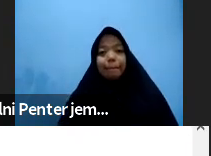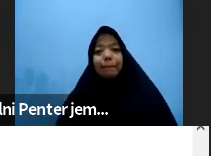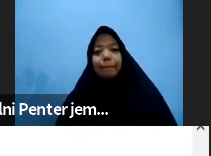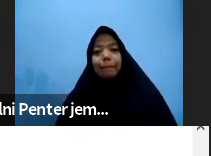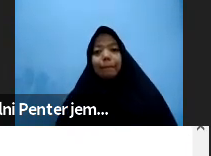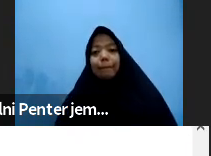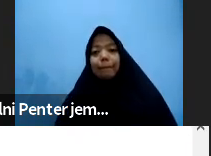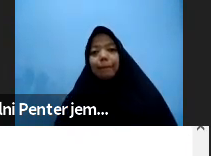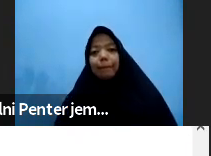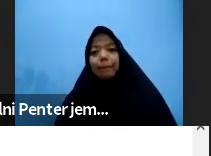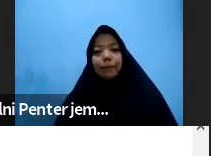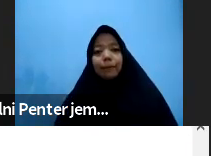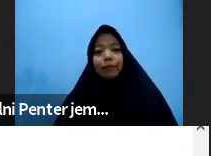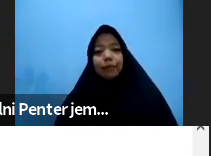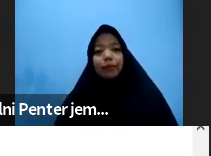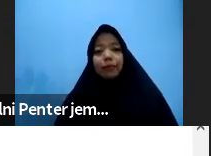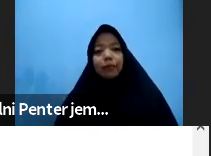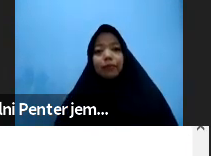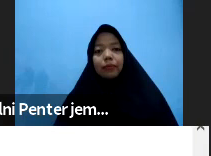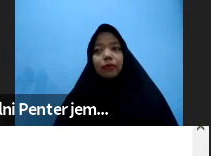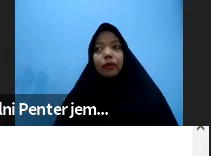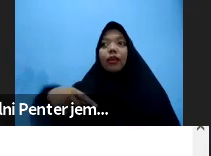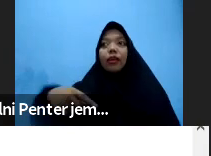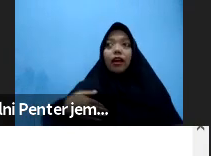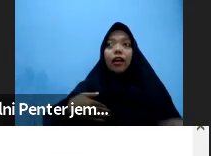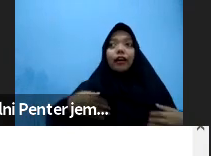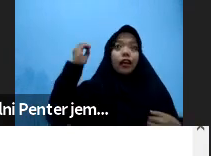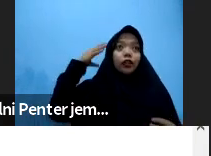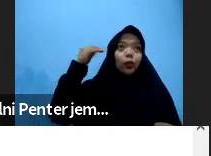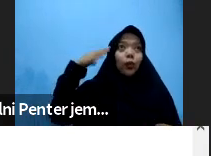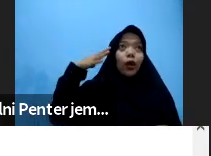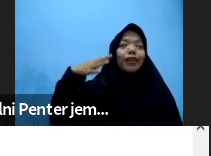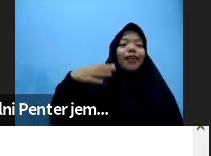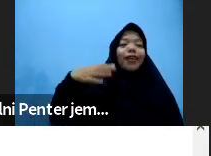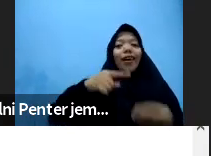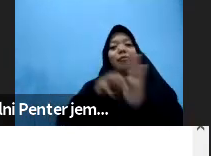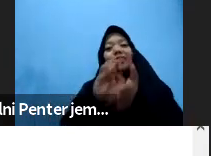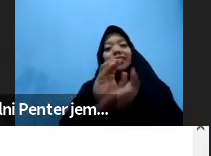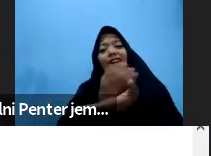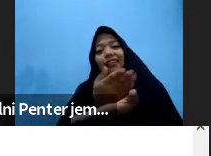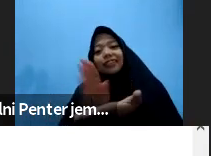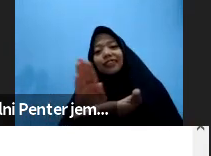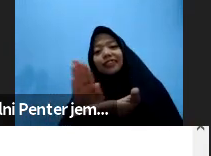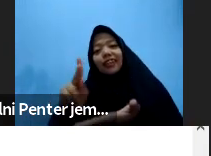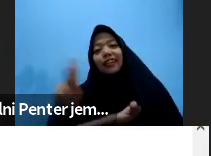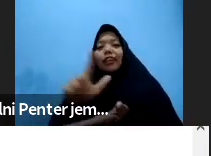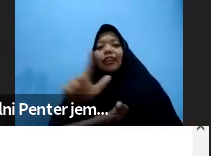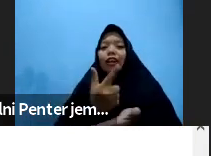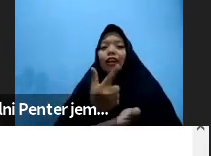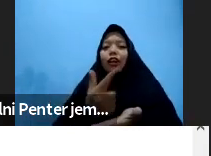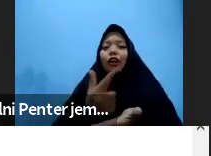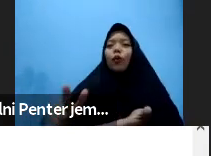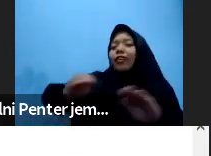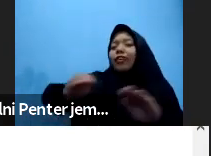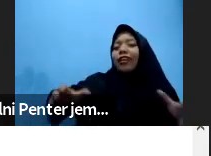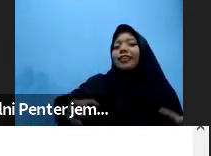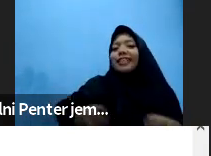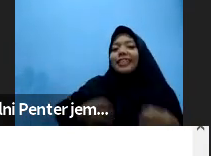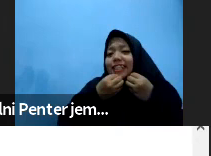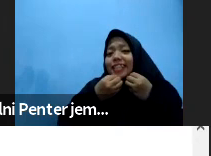aku ini anak ceriaqq riang dan bebas